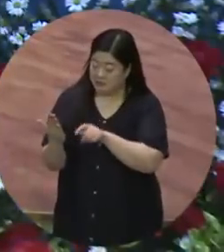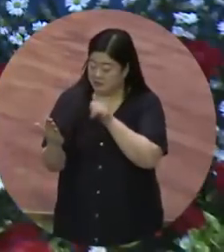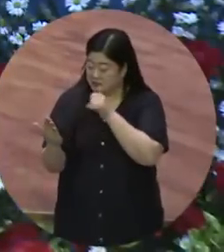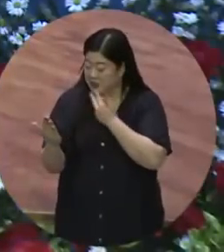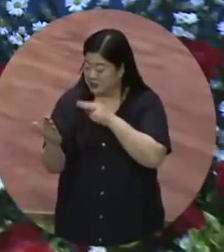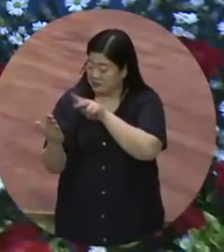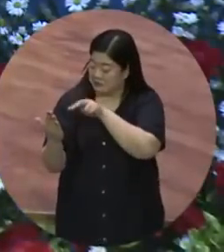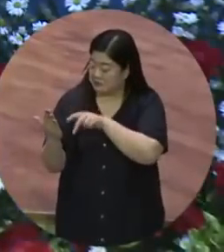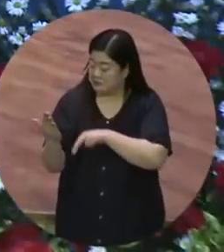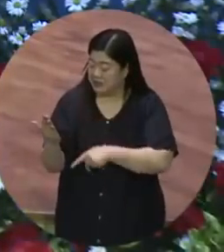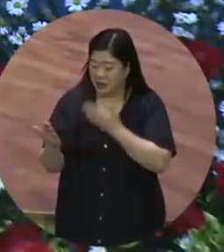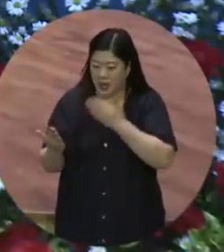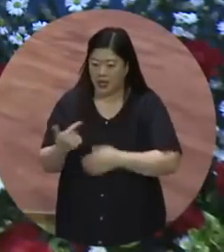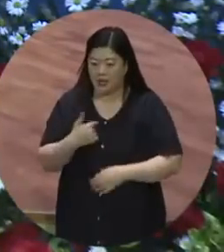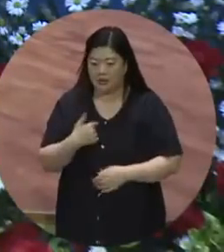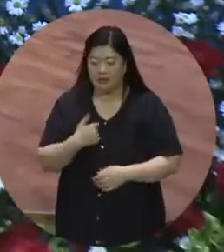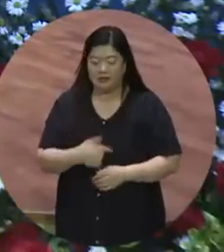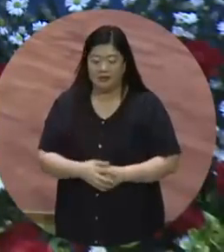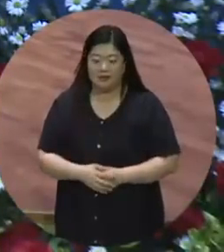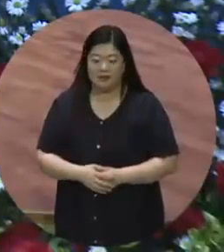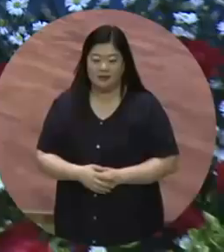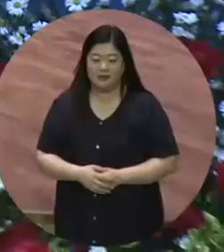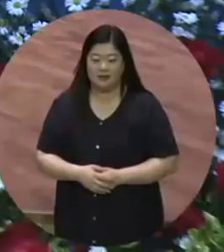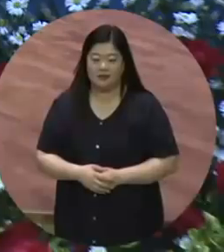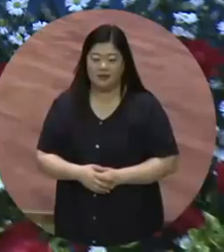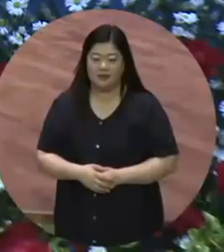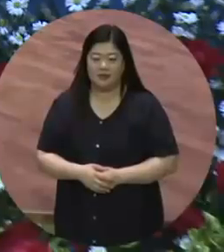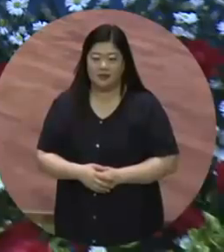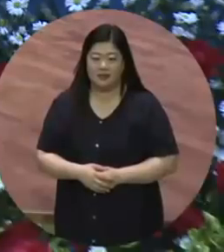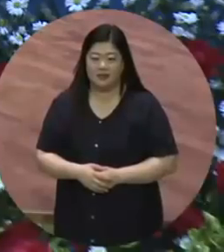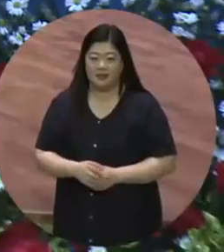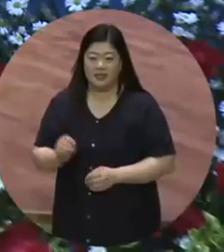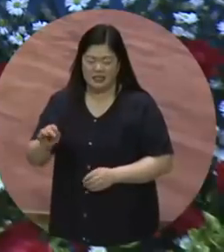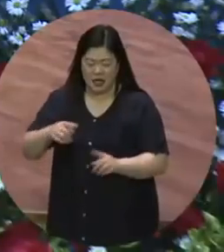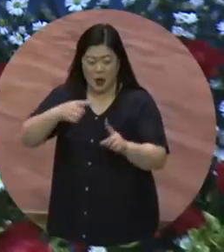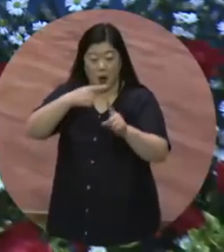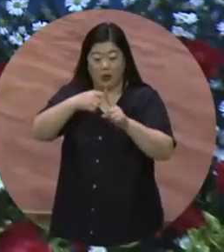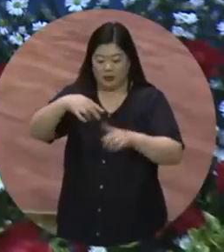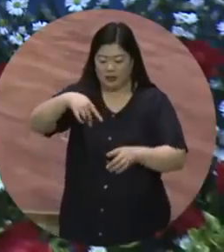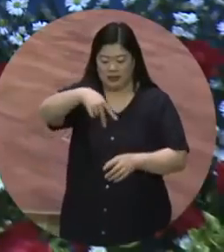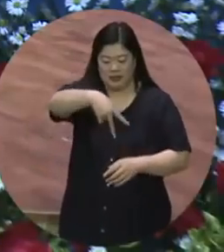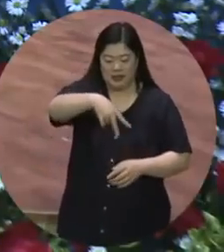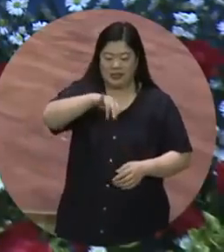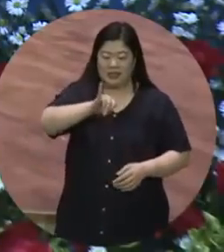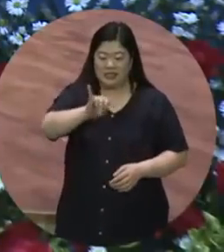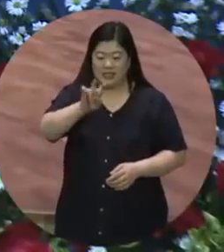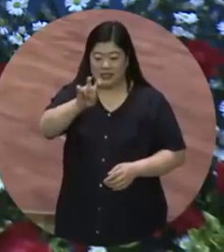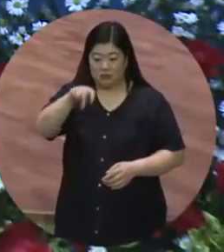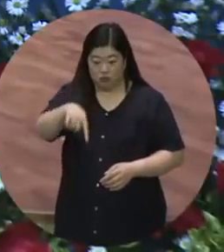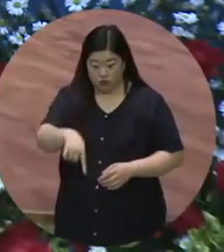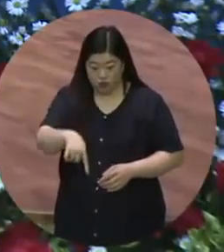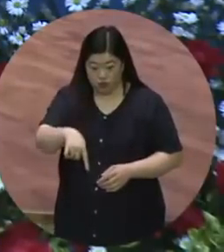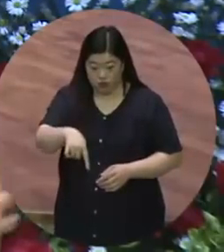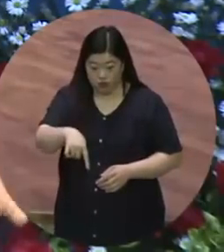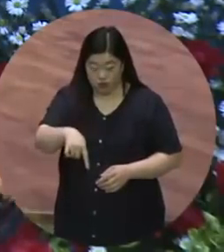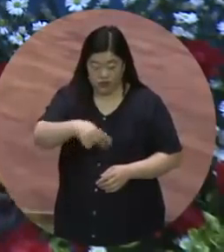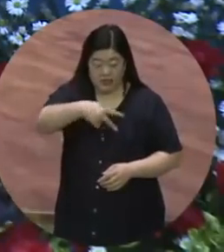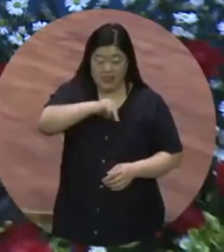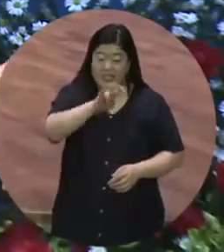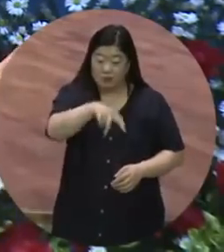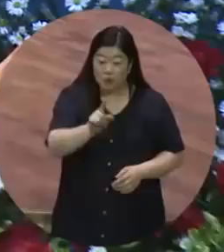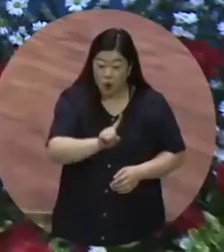사역 없고 교회에서 헌신되지 않으면 장로 시무할 필요 없어. 시무 왜 합니까? 시무. 시무는 일을 해야 시무지. 시무